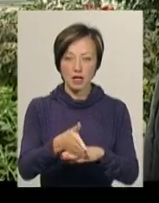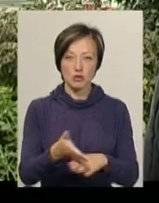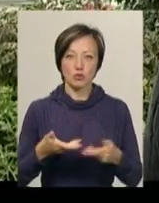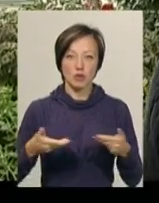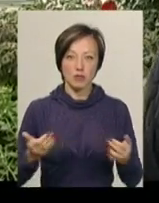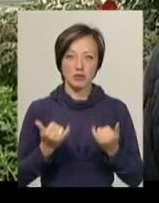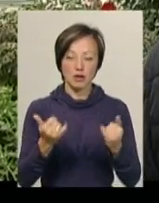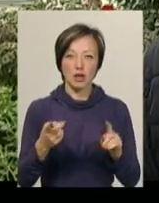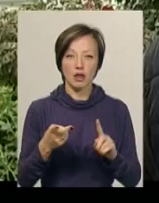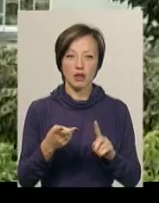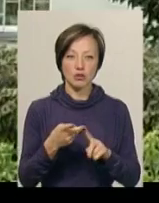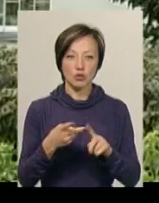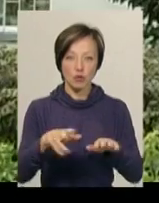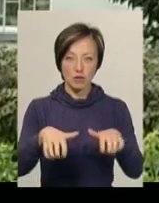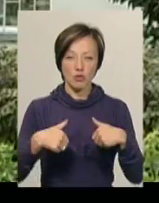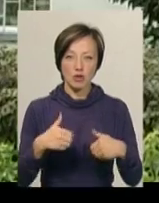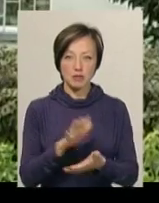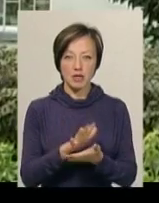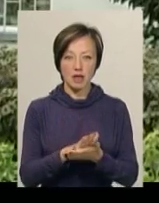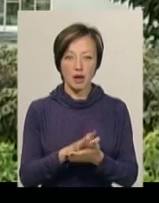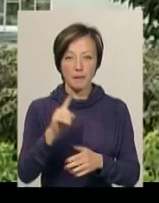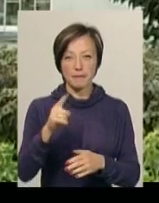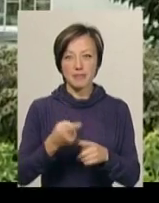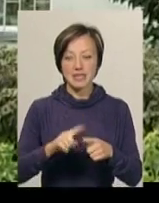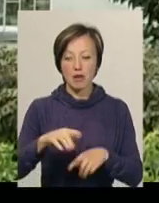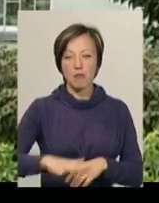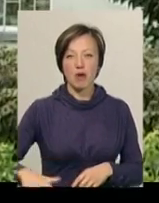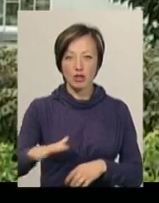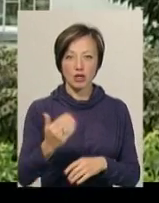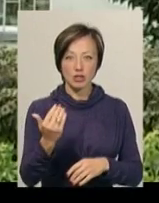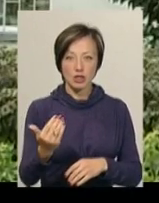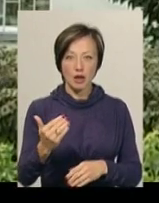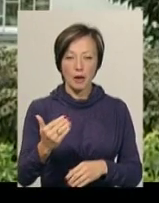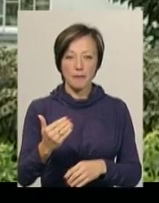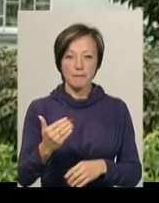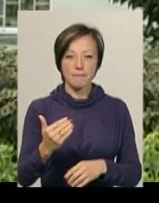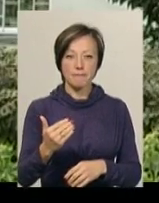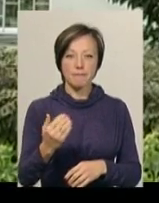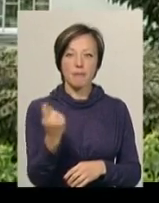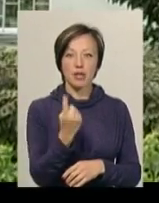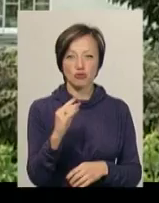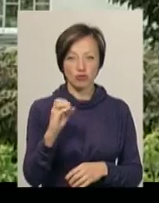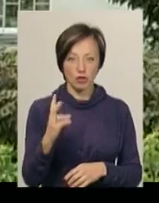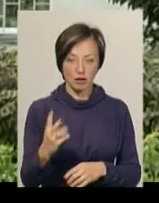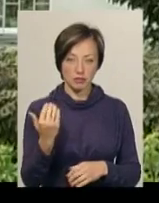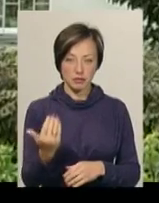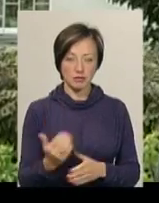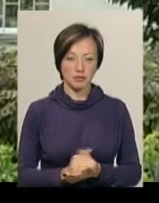для другого вибору сміття. Підпорядкування цього майданчика – це УМК «Центральний», так називаємо, першого ЖЕКу.